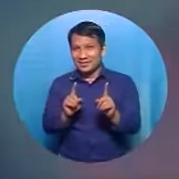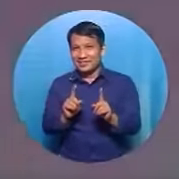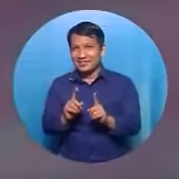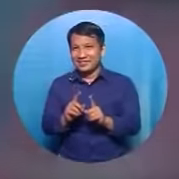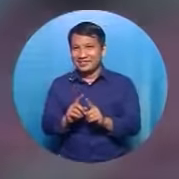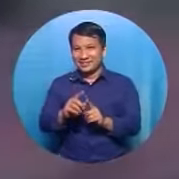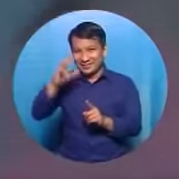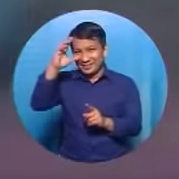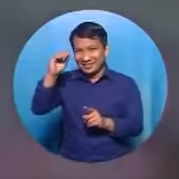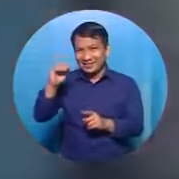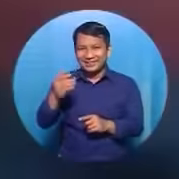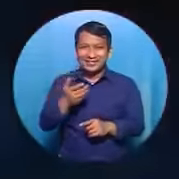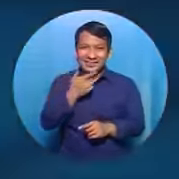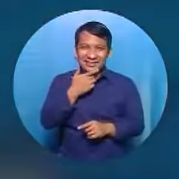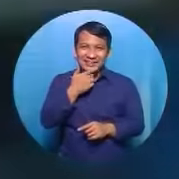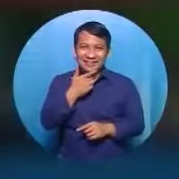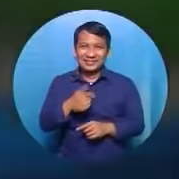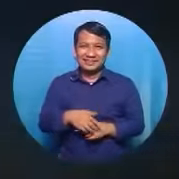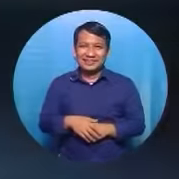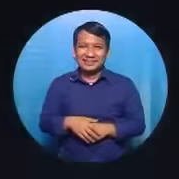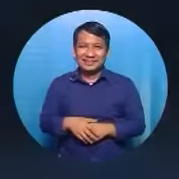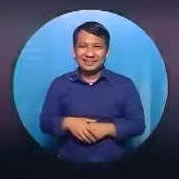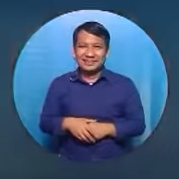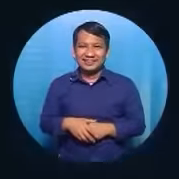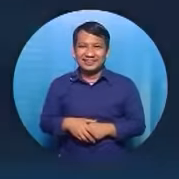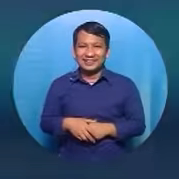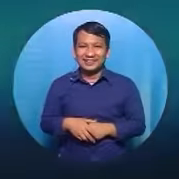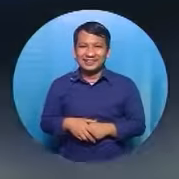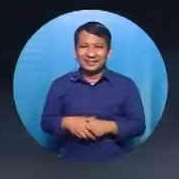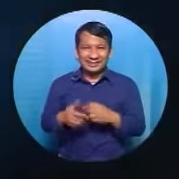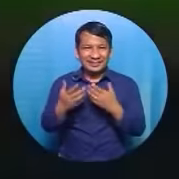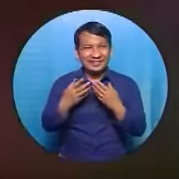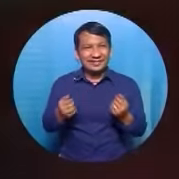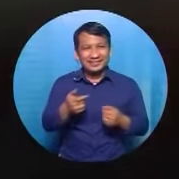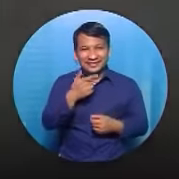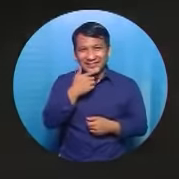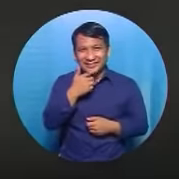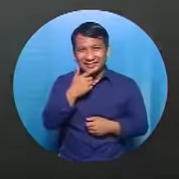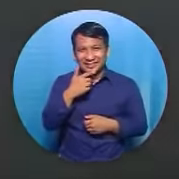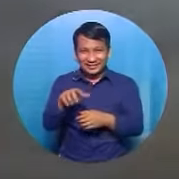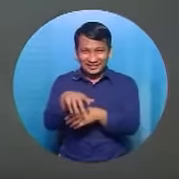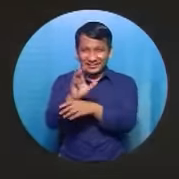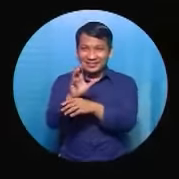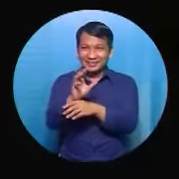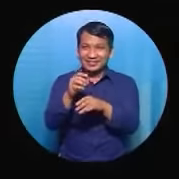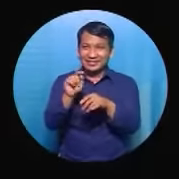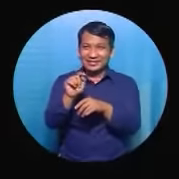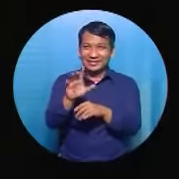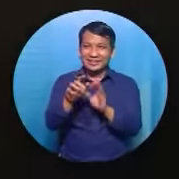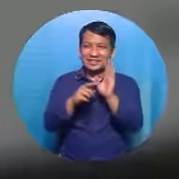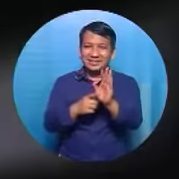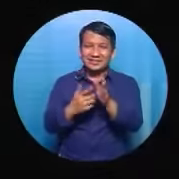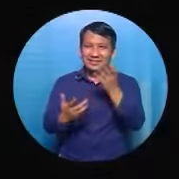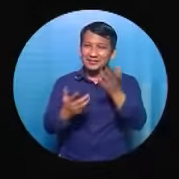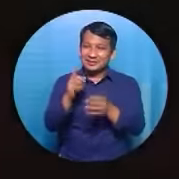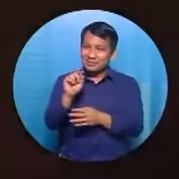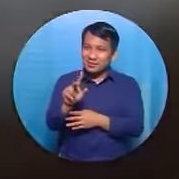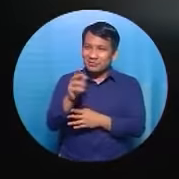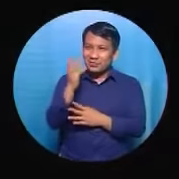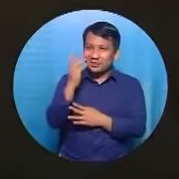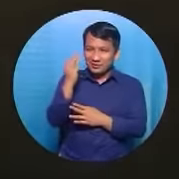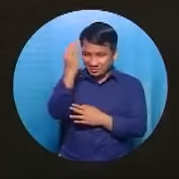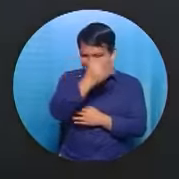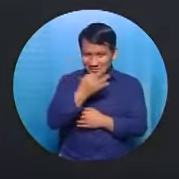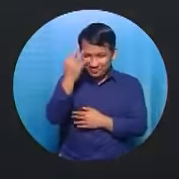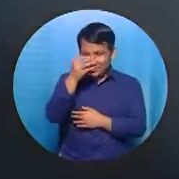Lumaki mata, Miss. Sandali lang po. Sandali, ma'am, kailangan ubusin ko lang yung tawa ko. Kasi pinapakita ngayon sa TV screen, yung pong reaksyon